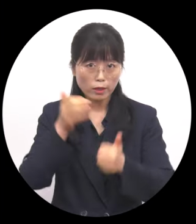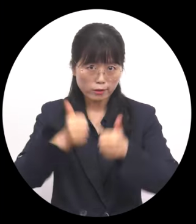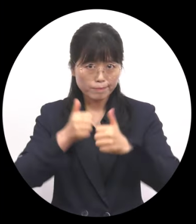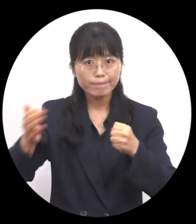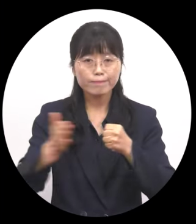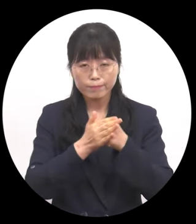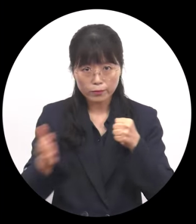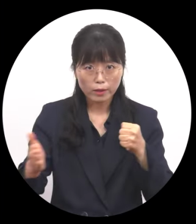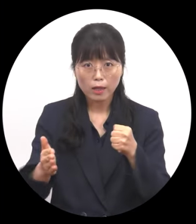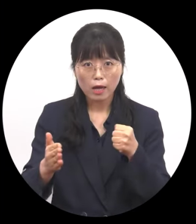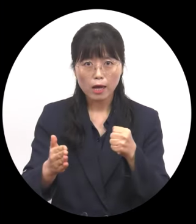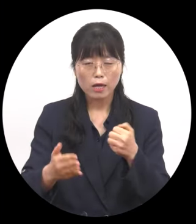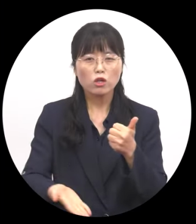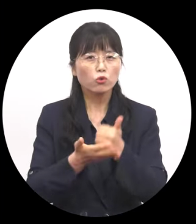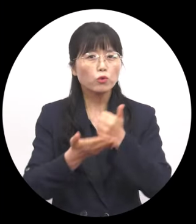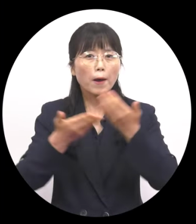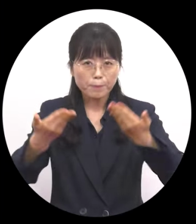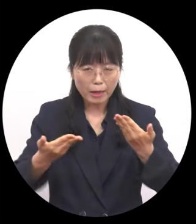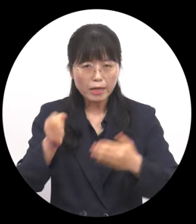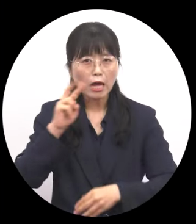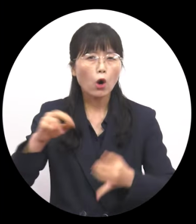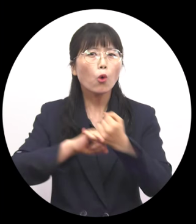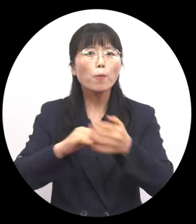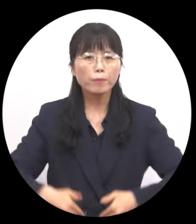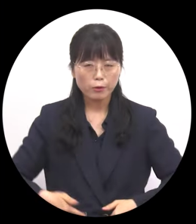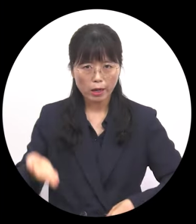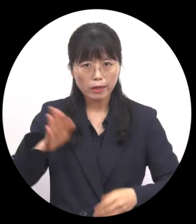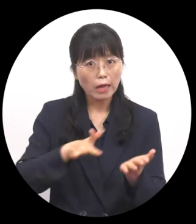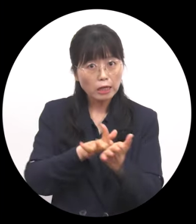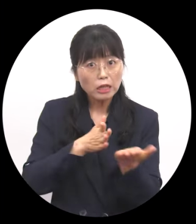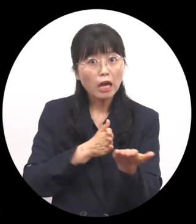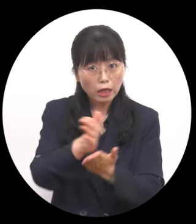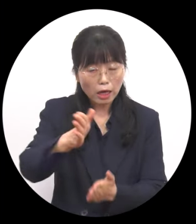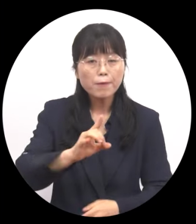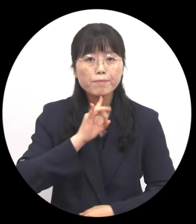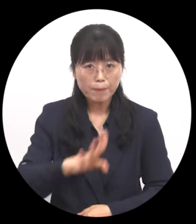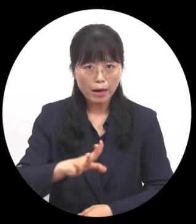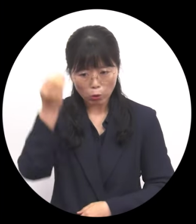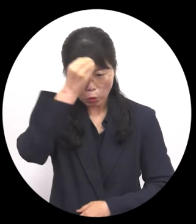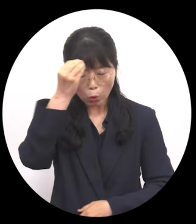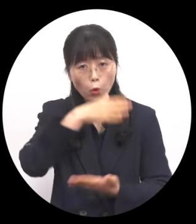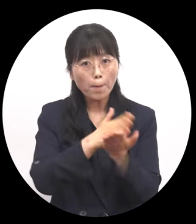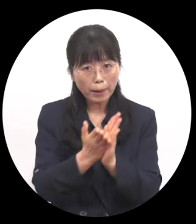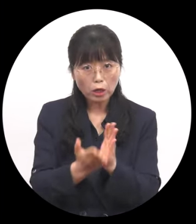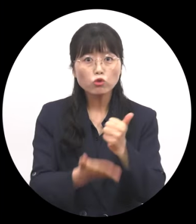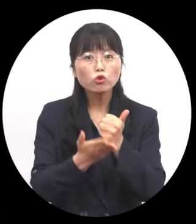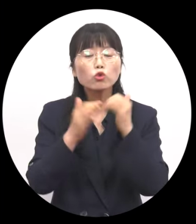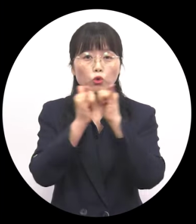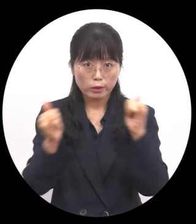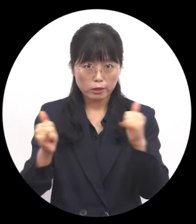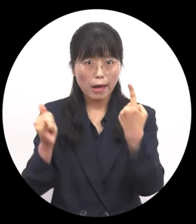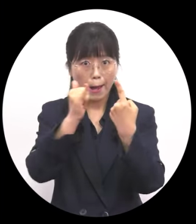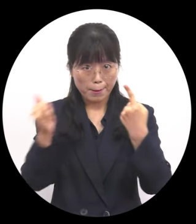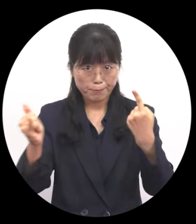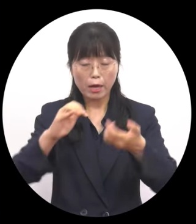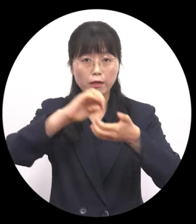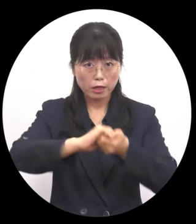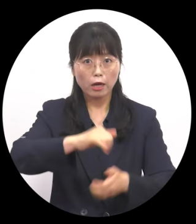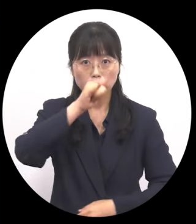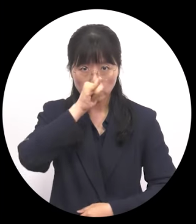전형이기 때문에 추천을 받으셔야 되는데 의예과 같은 경우에만 고교별로 추천 인원이 1명으로 제한이